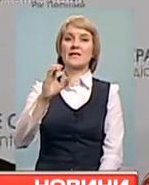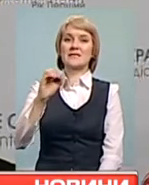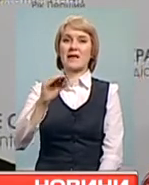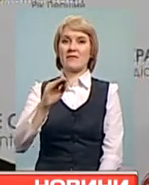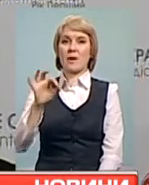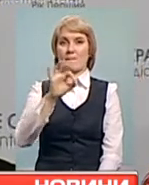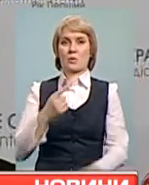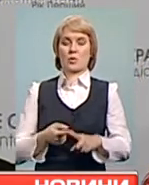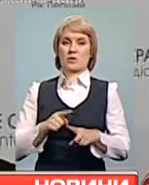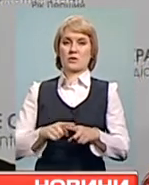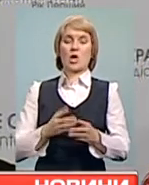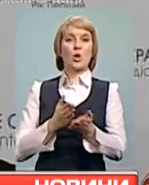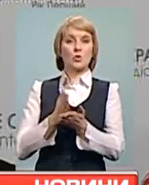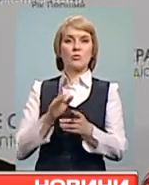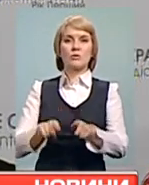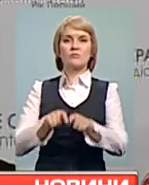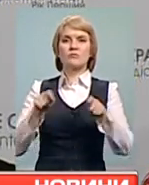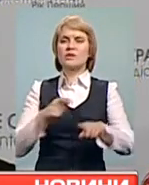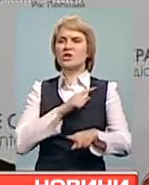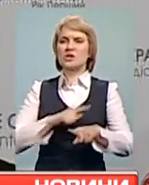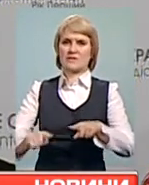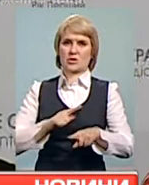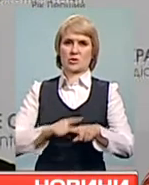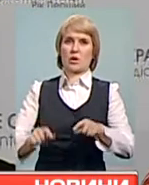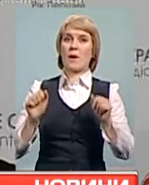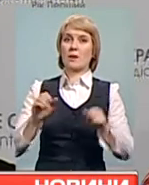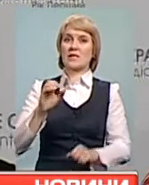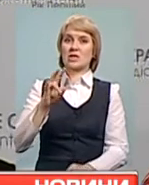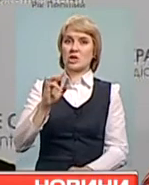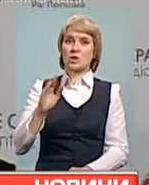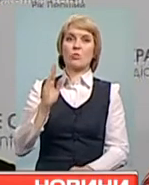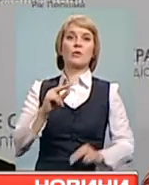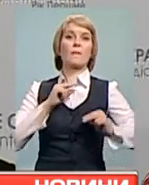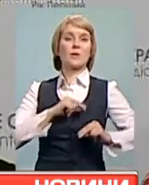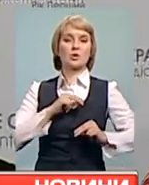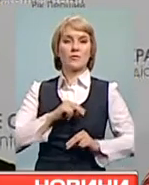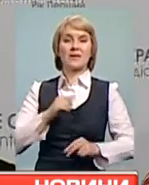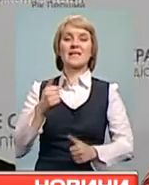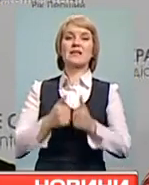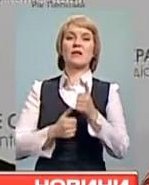Відповідна служба має бути організована дуже-дуже швидко. Можливо, вже у січні будуть працювати з